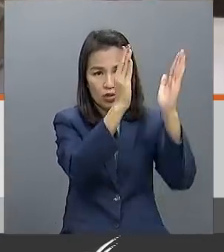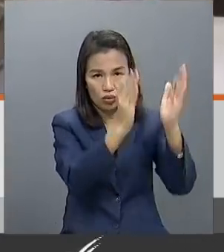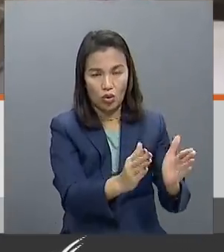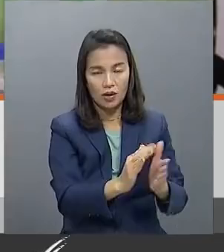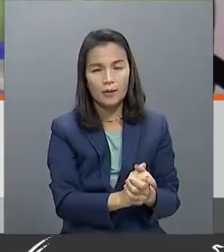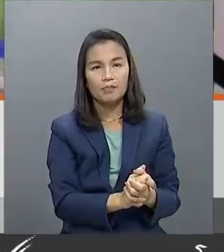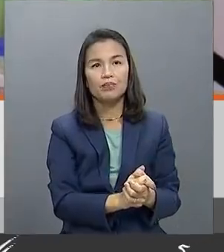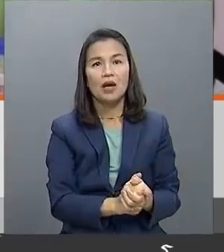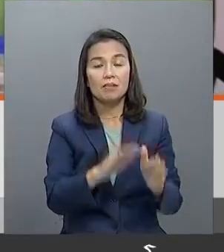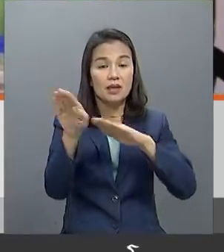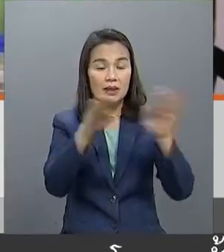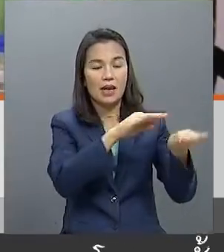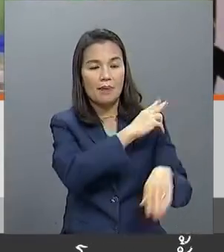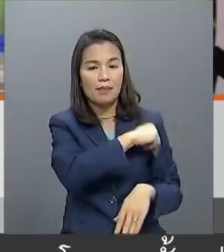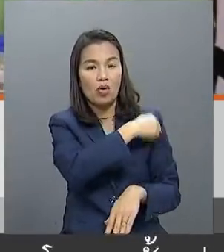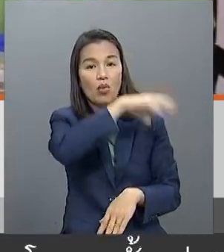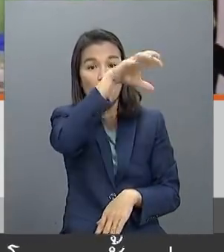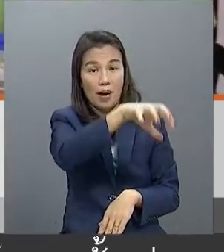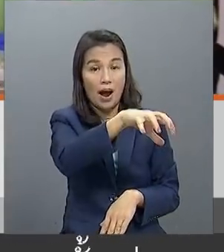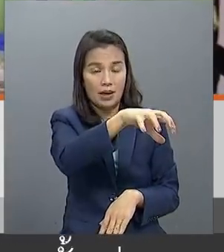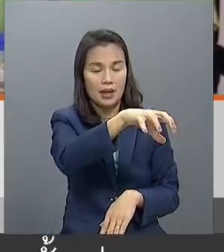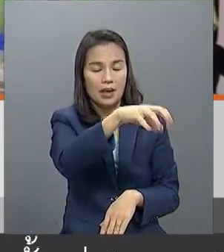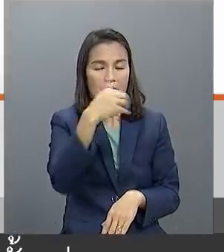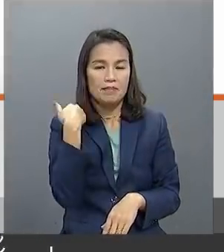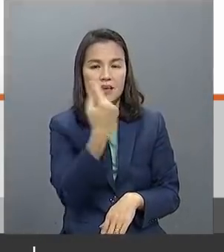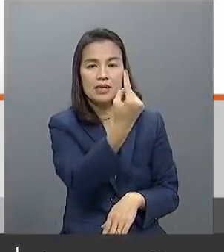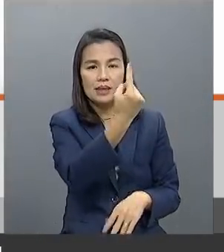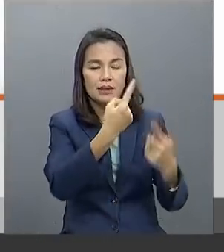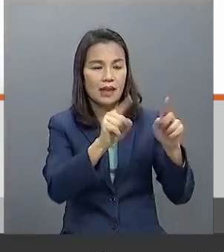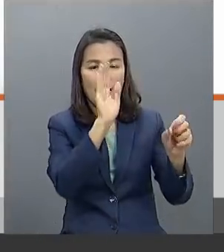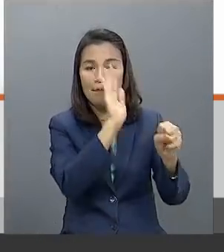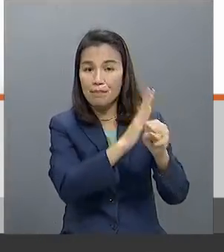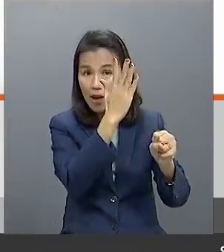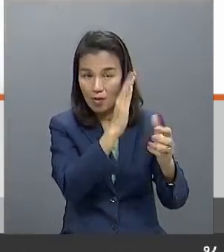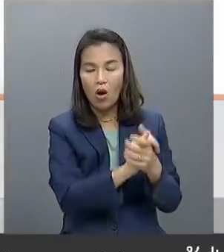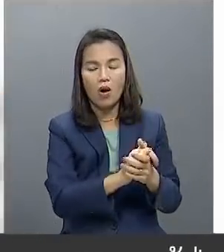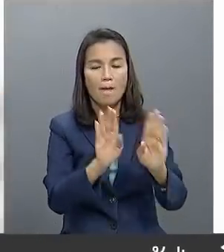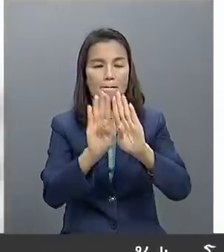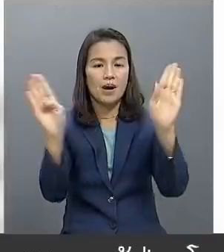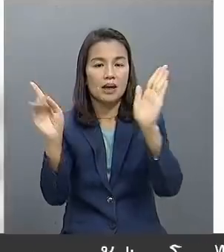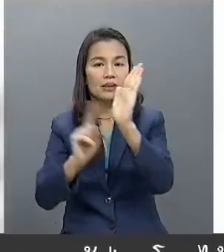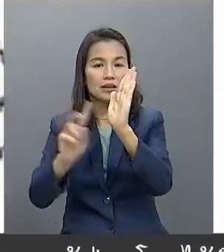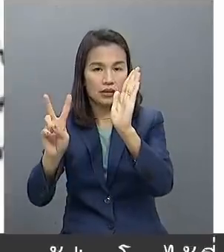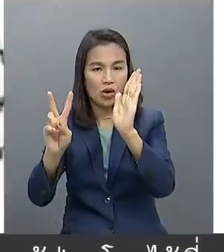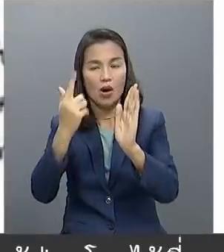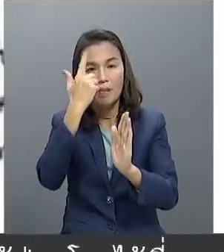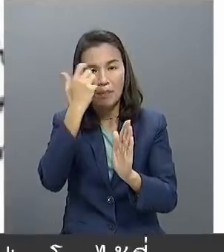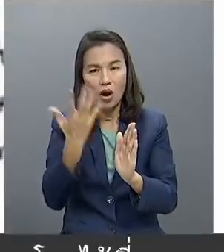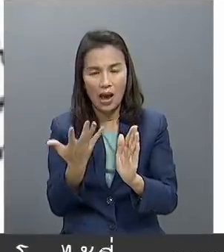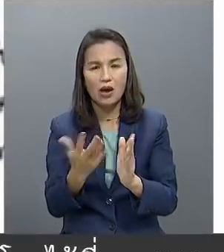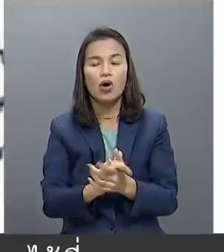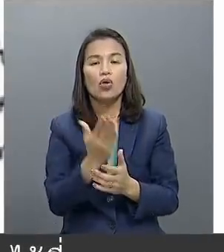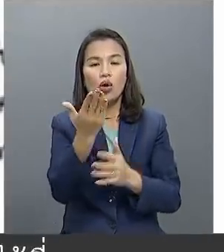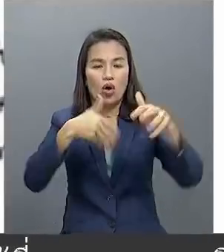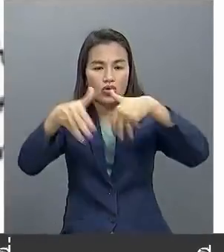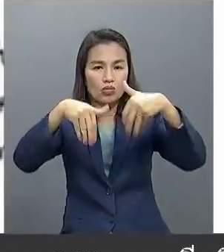จัดเตรียมโรงพยาบาลสนามเอาไว้ 1แห่งแต่ถ้าไม่พอก็จะเปิดแห่งที่ 2นะครับพร้อมทั้งขอความร่วมมือประชาชนสวมหน้า